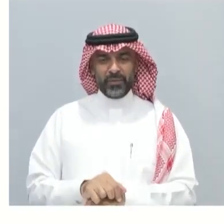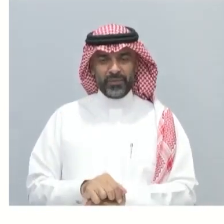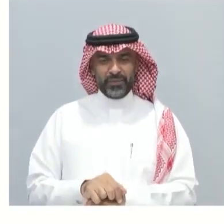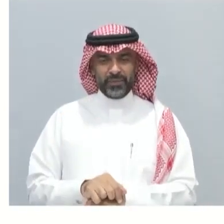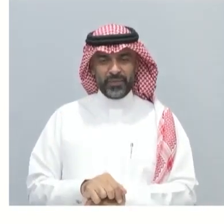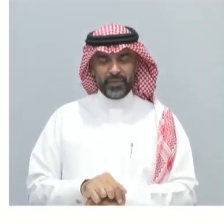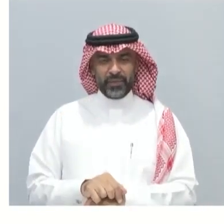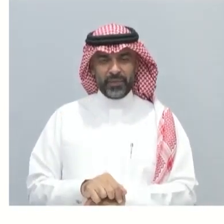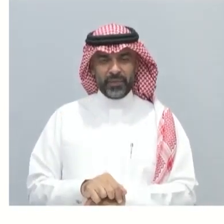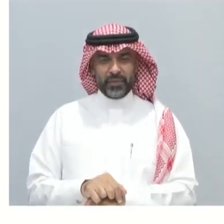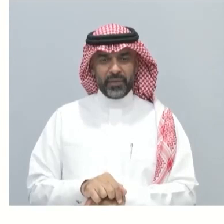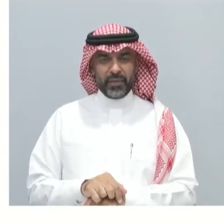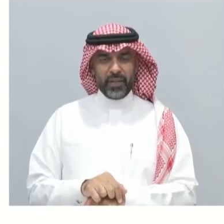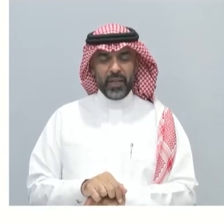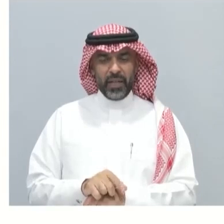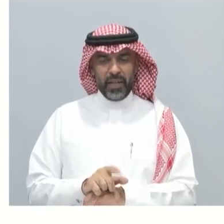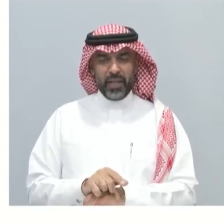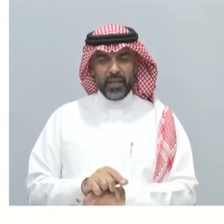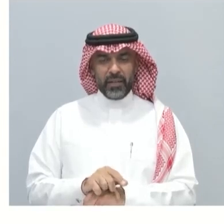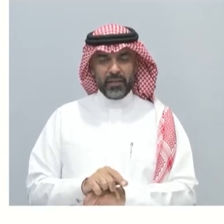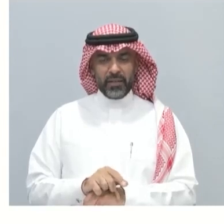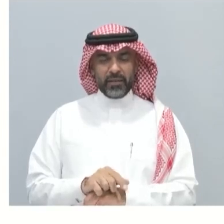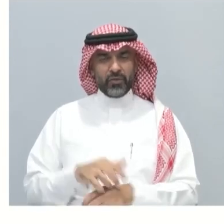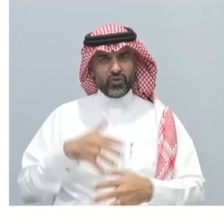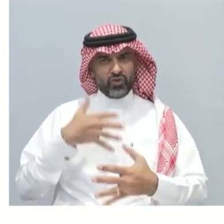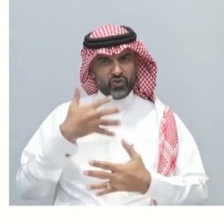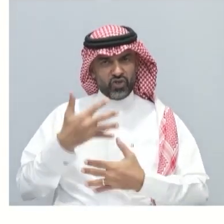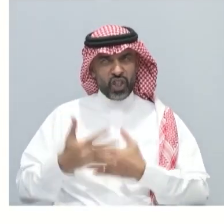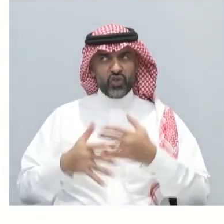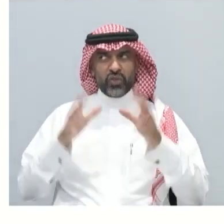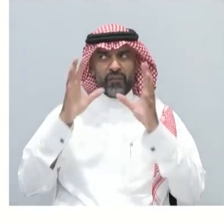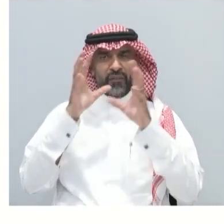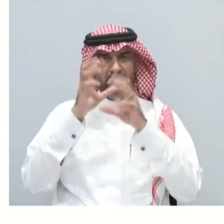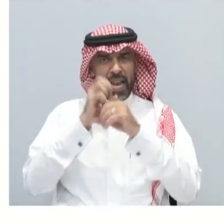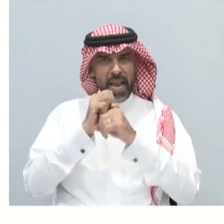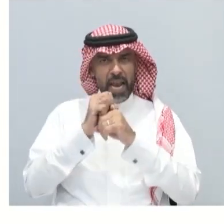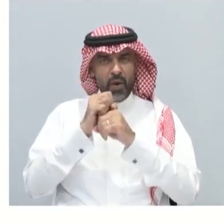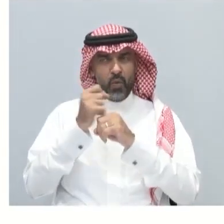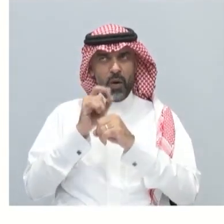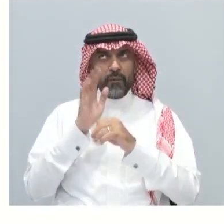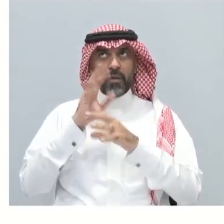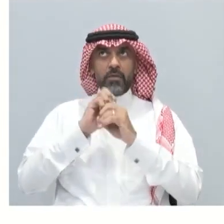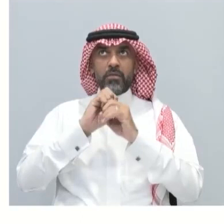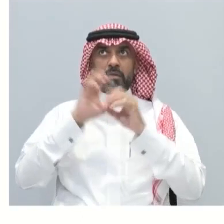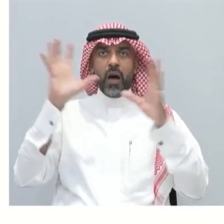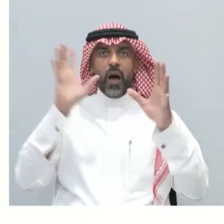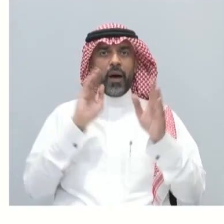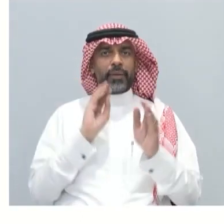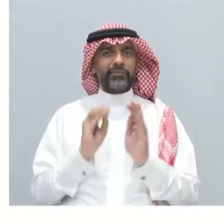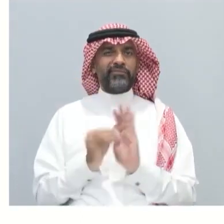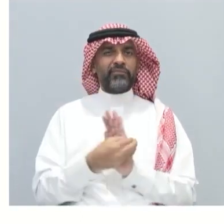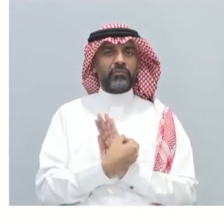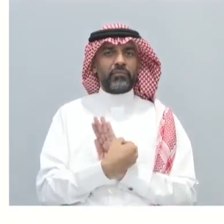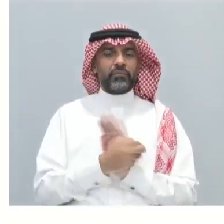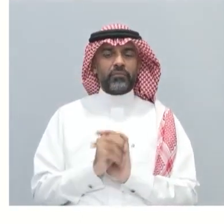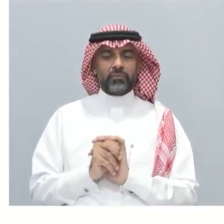باللواط الفميه تنشط ليلا وتختبئ نهارا وتلسع عن طريق